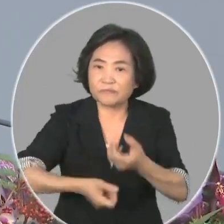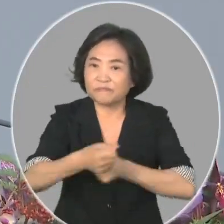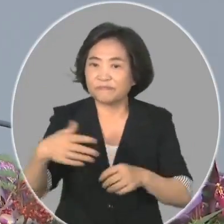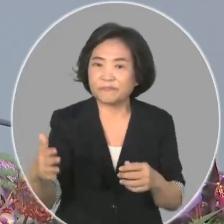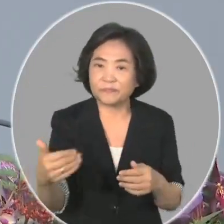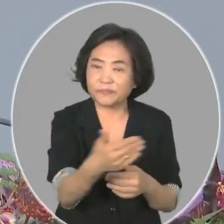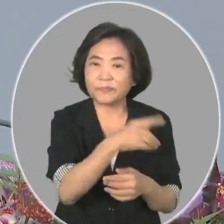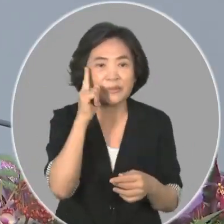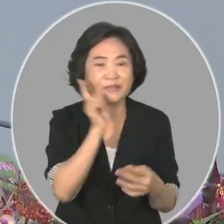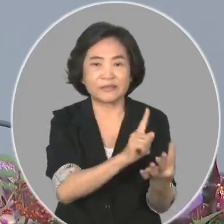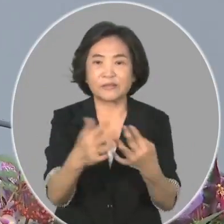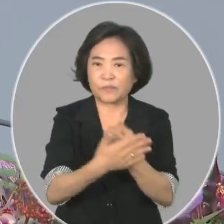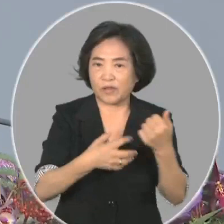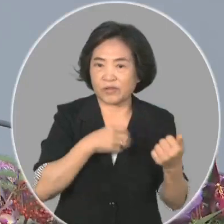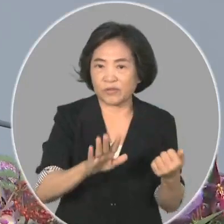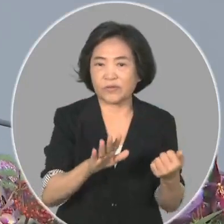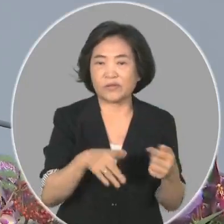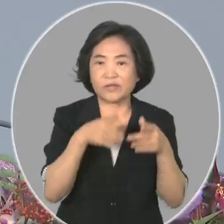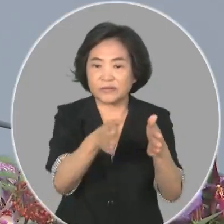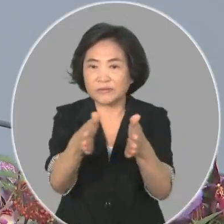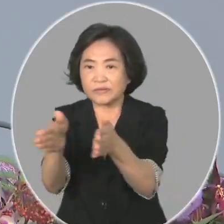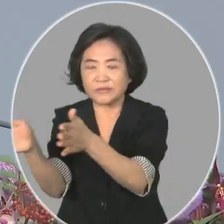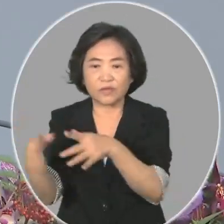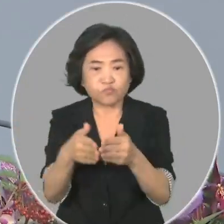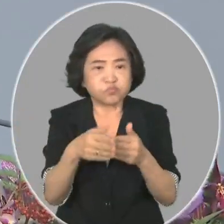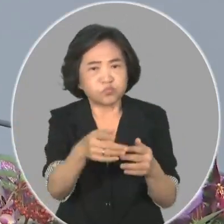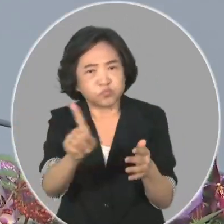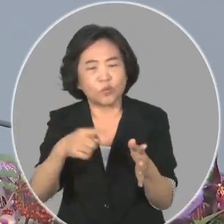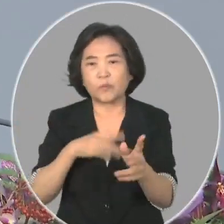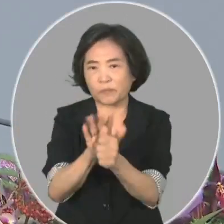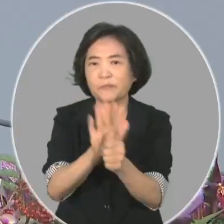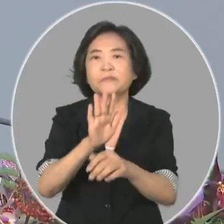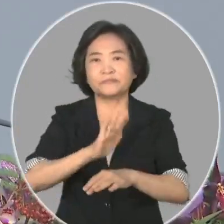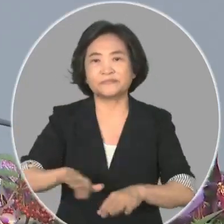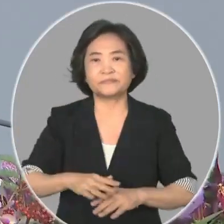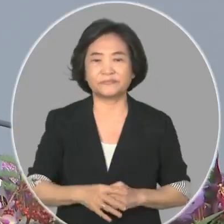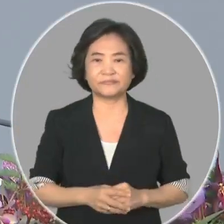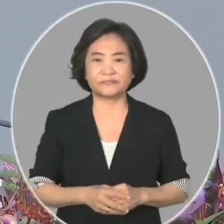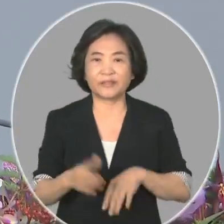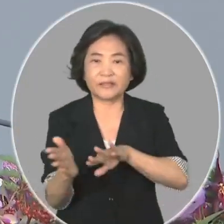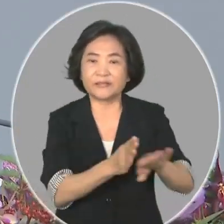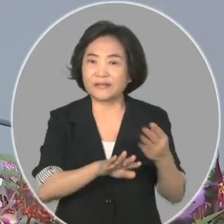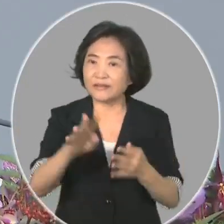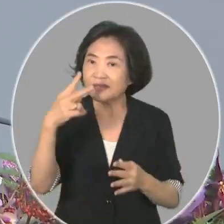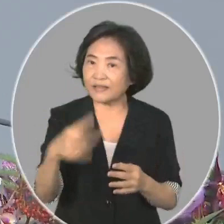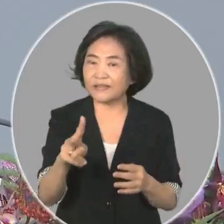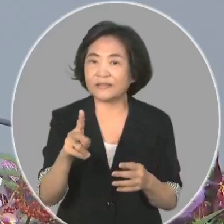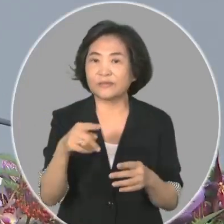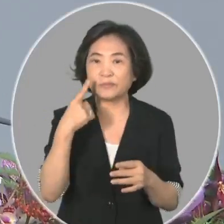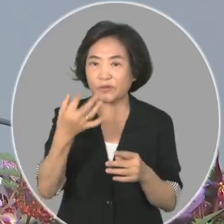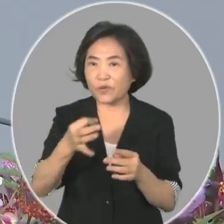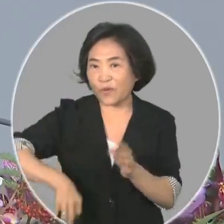度，积极的来照顾各个需要的族群。除此之外，我们也持续挹注资